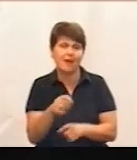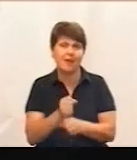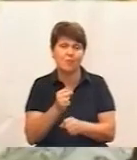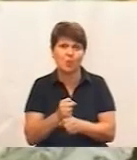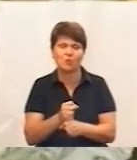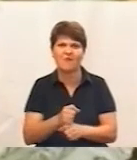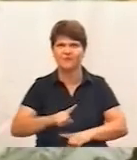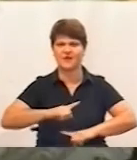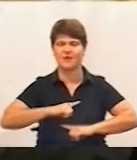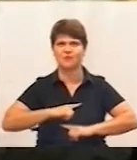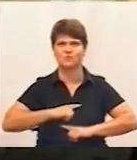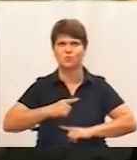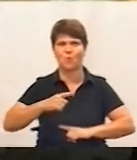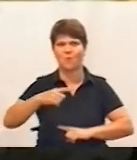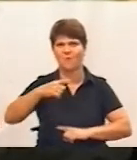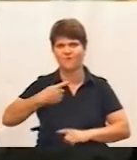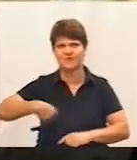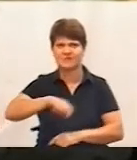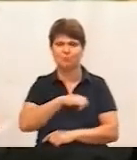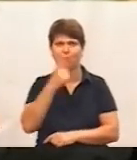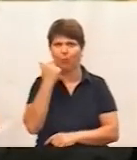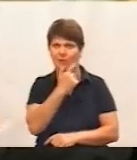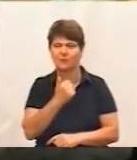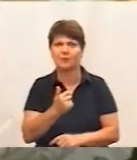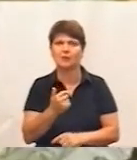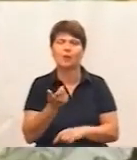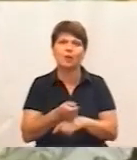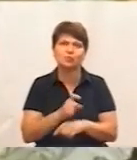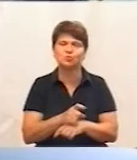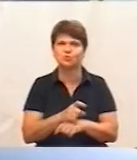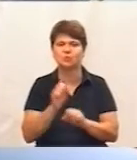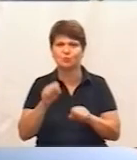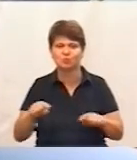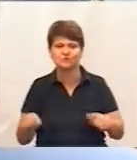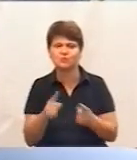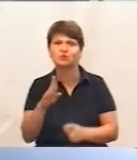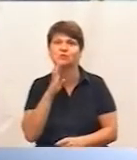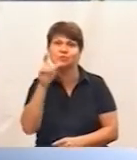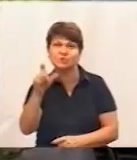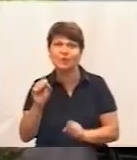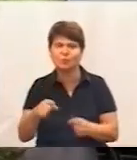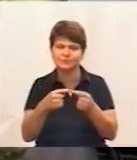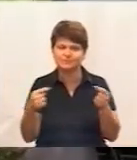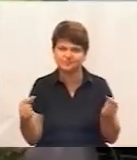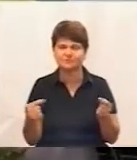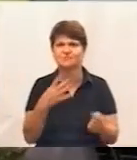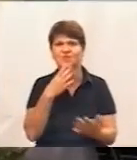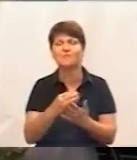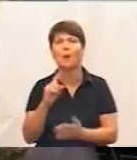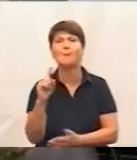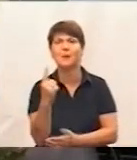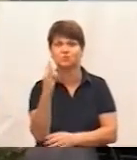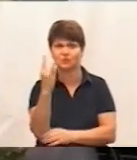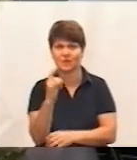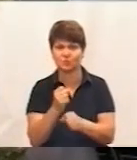Іспанії. Дуже було цікаво її створити і показати, що жінка може бути різною. Свою першу ляльку Катя створила 2009